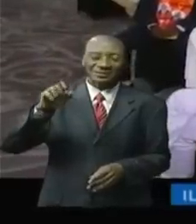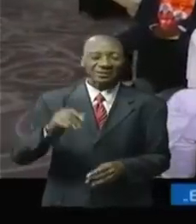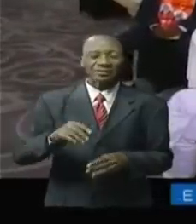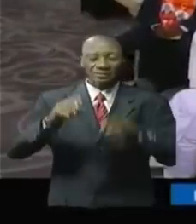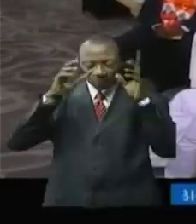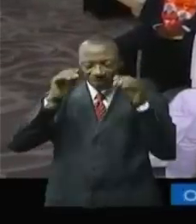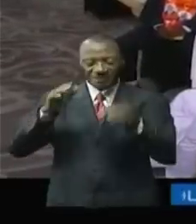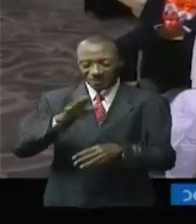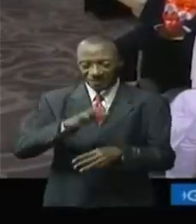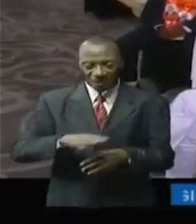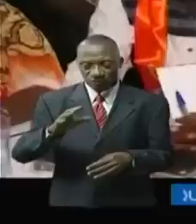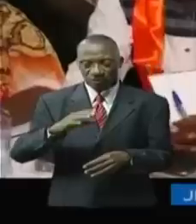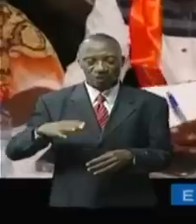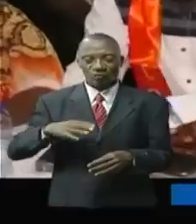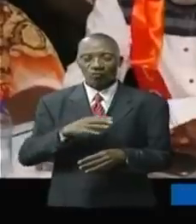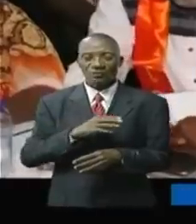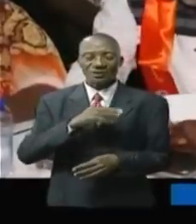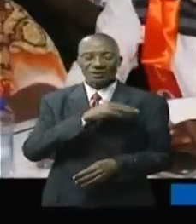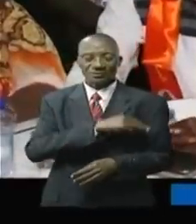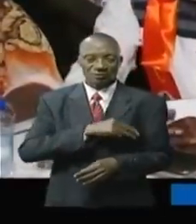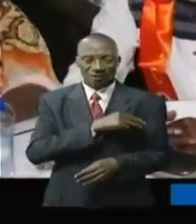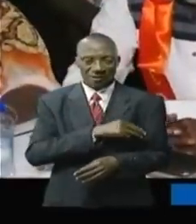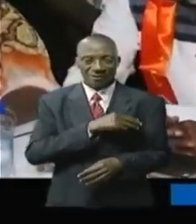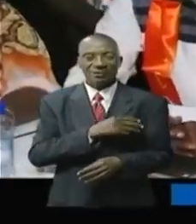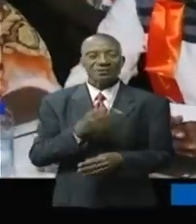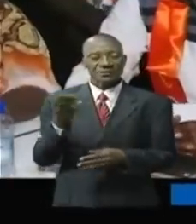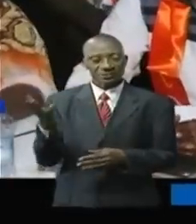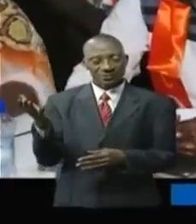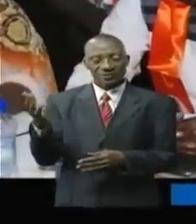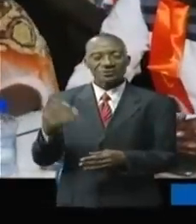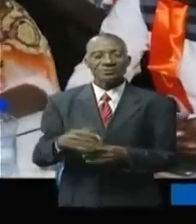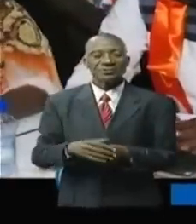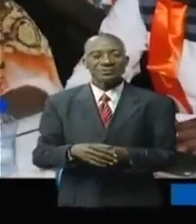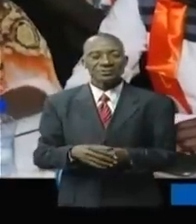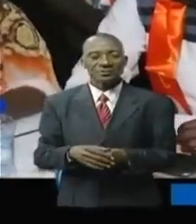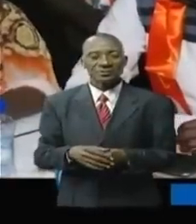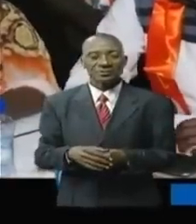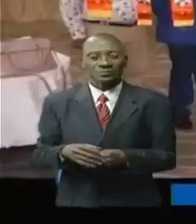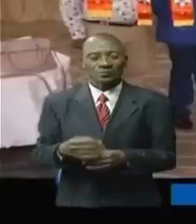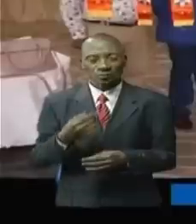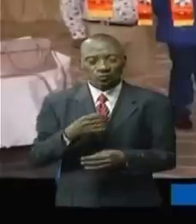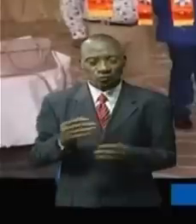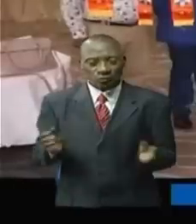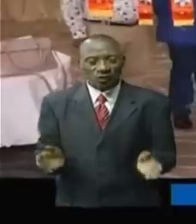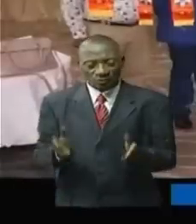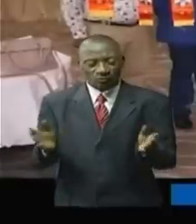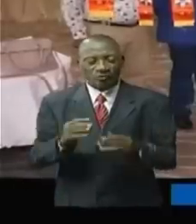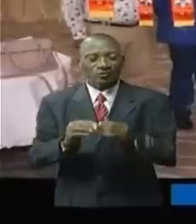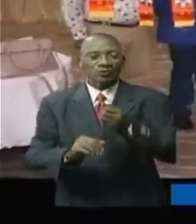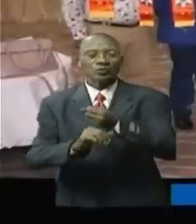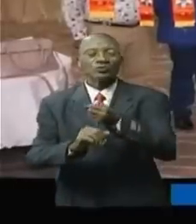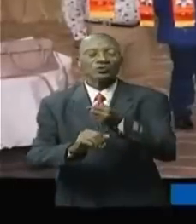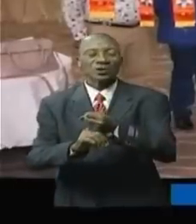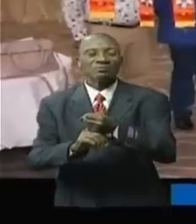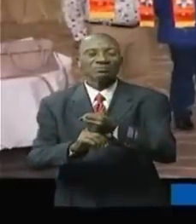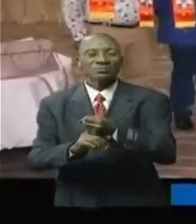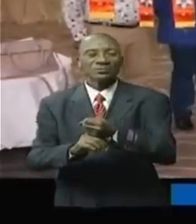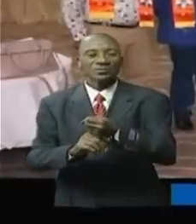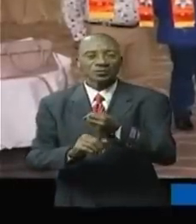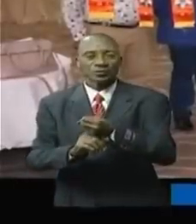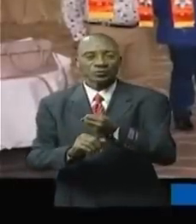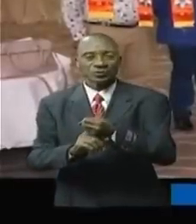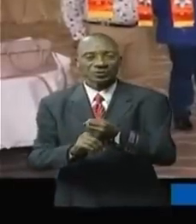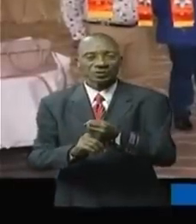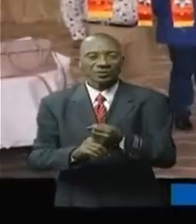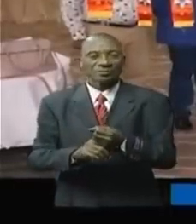autorité morale statutaire de l'AFDCA, et lui rassurons de notre soutien tous azimuts dans